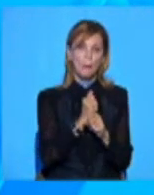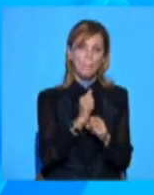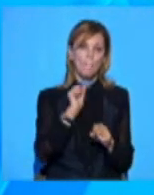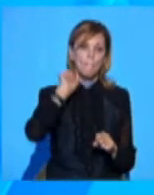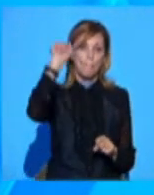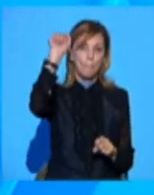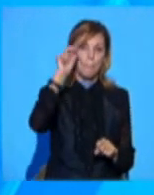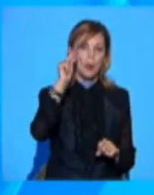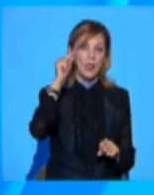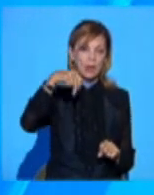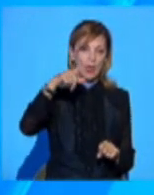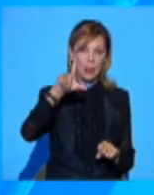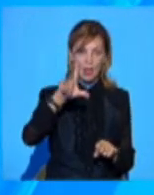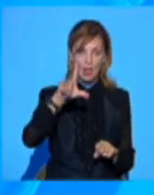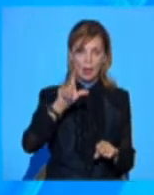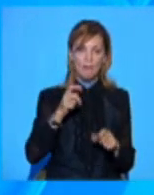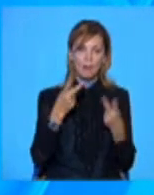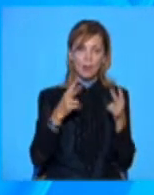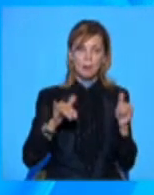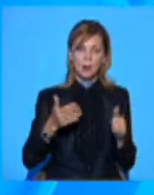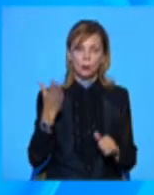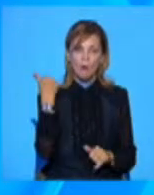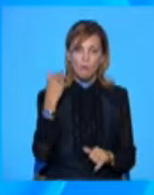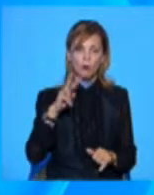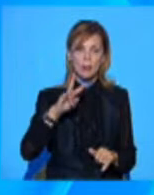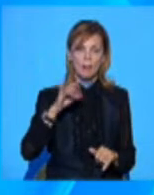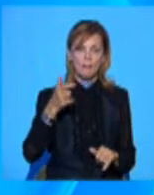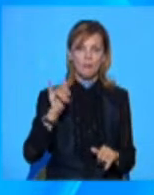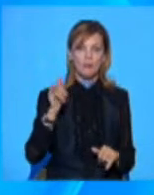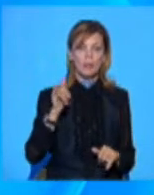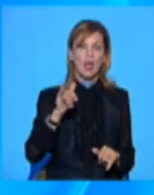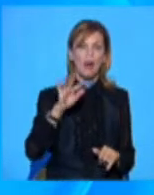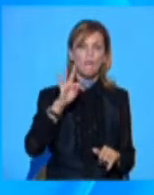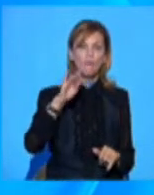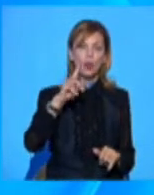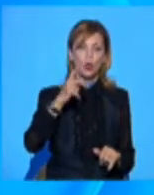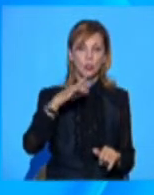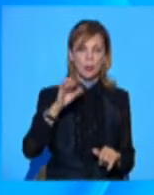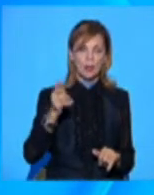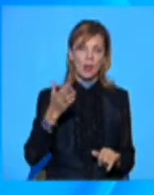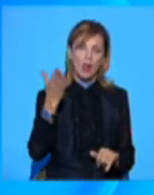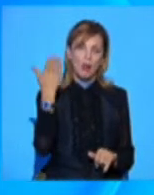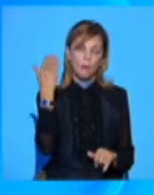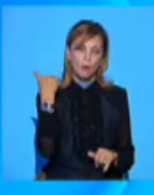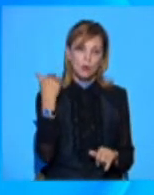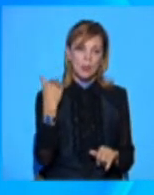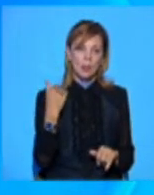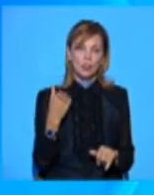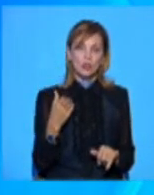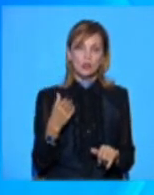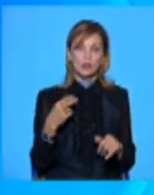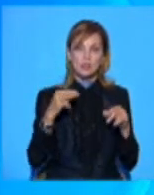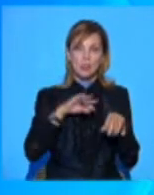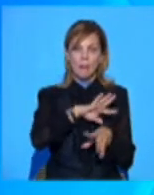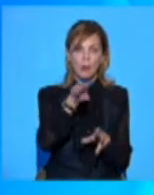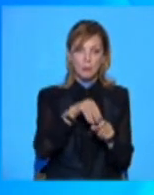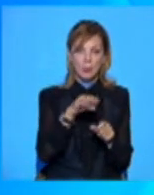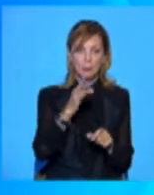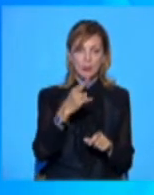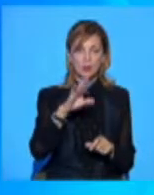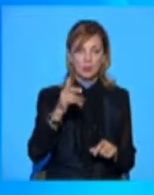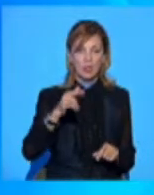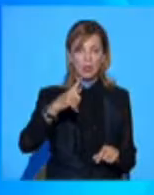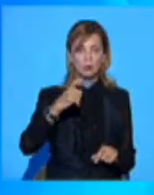Partidului Național Liberal. Evenimentul s-a desfășurat la Vila Florica, fosta reședință a familiei Brătianu, din localitatea Ștefănești,